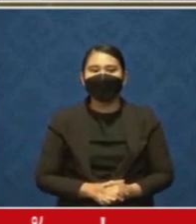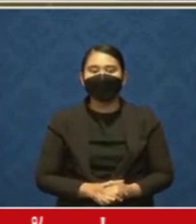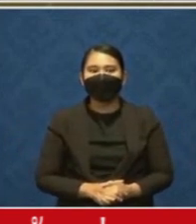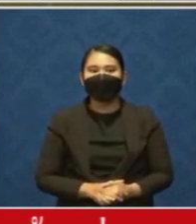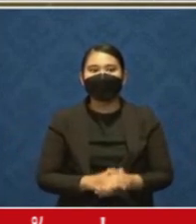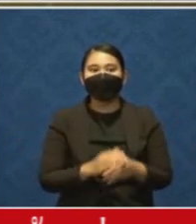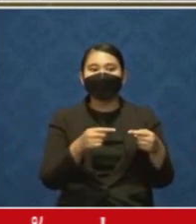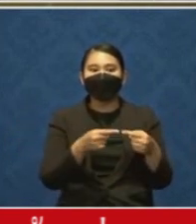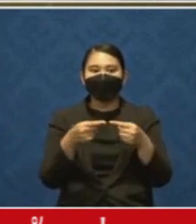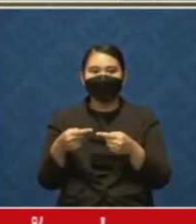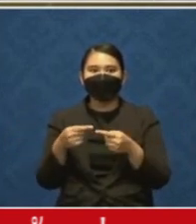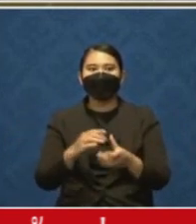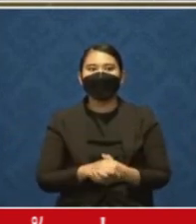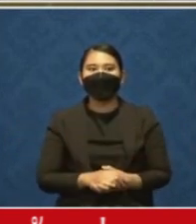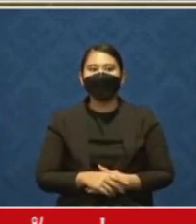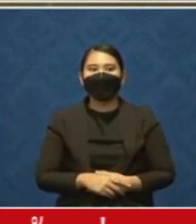ต่อไปครับท่านประธานครับ